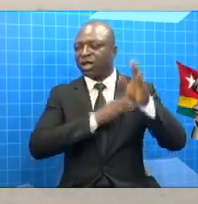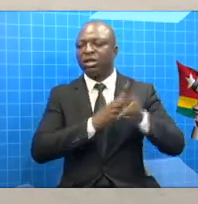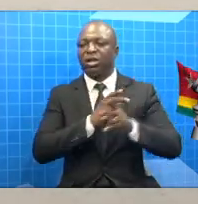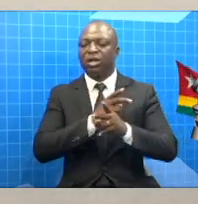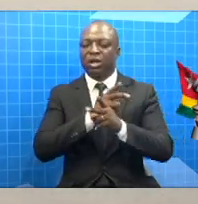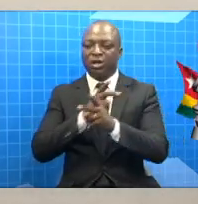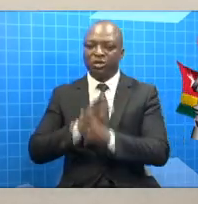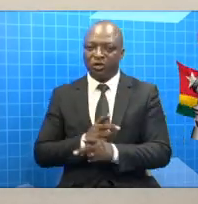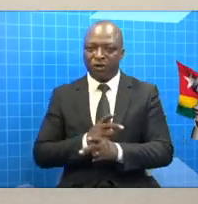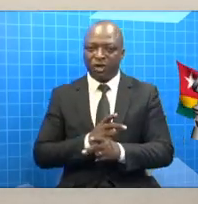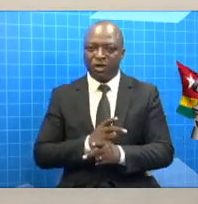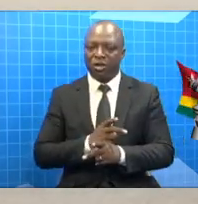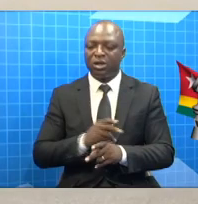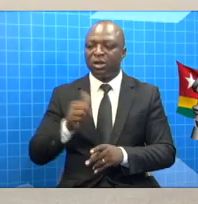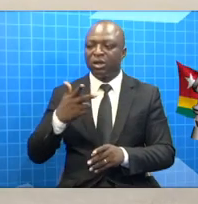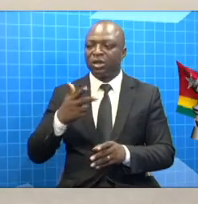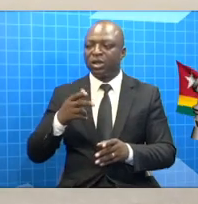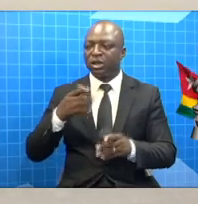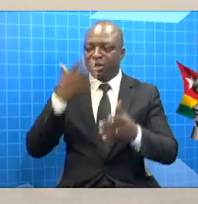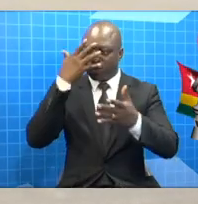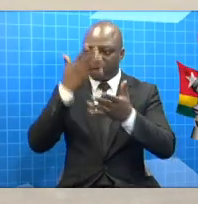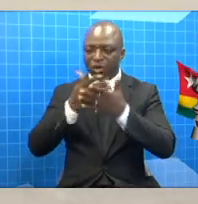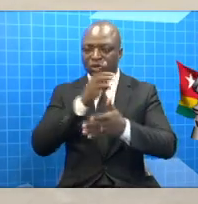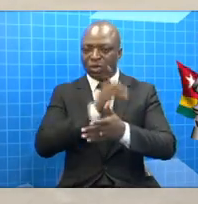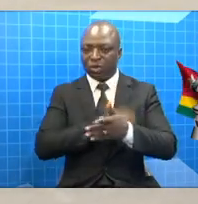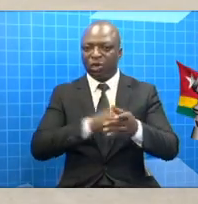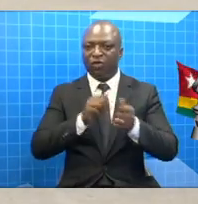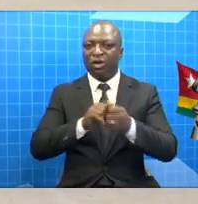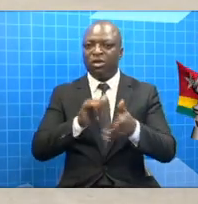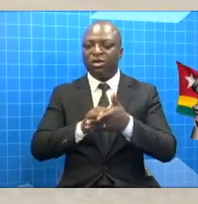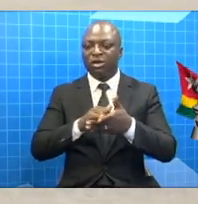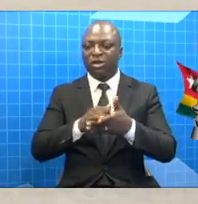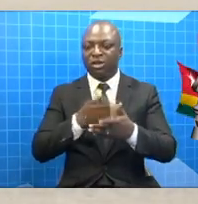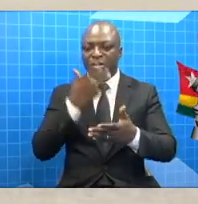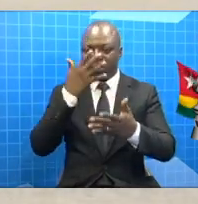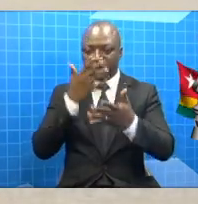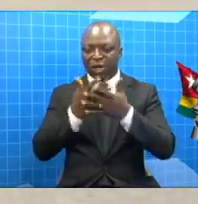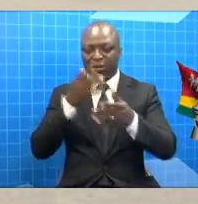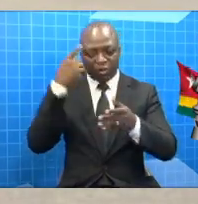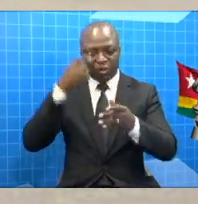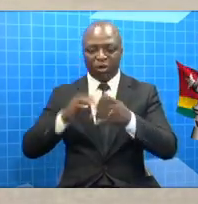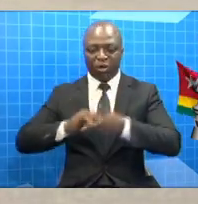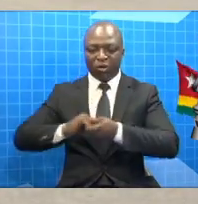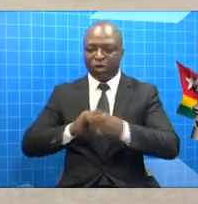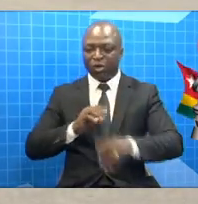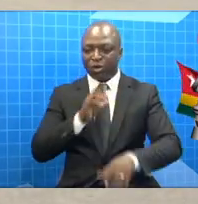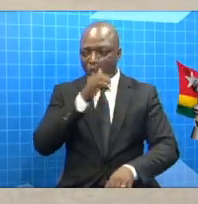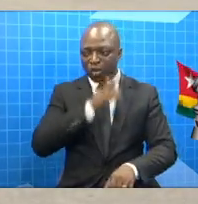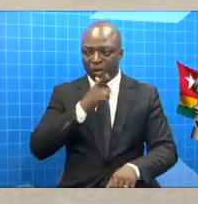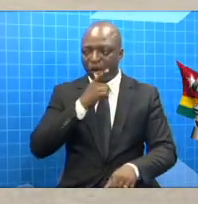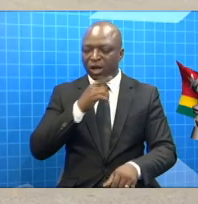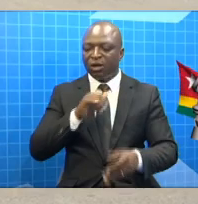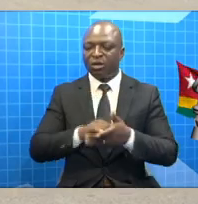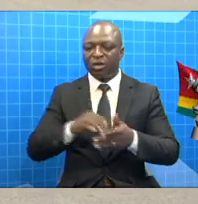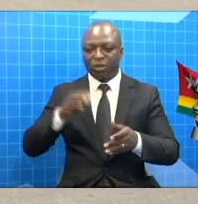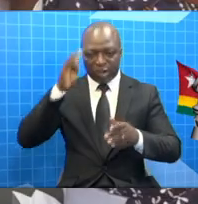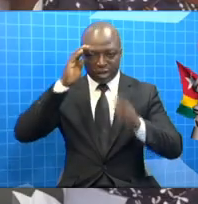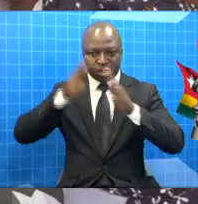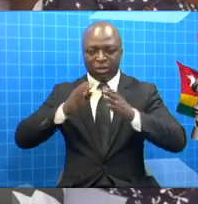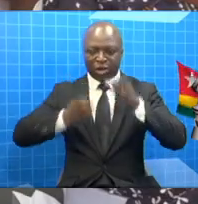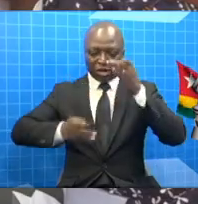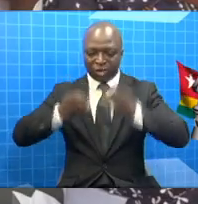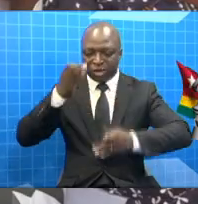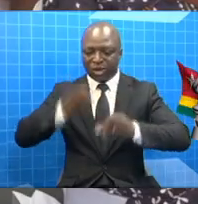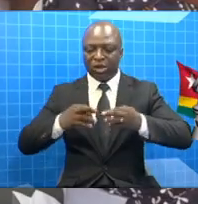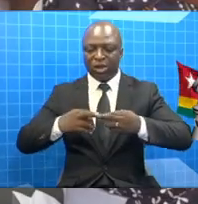surveillance des 13 prisons du Togo en plus de la brigade pour mineurs de Lomé. Il relève du ministère de la Justice et